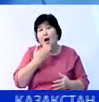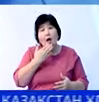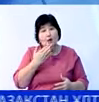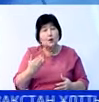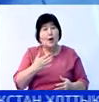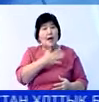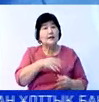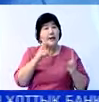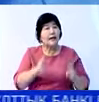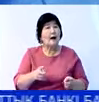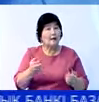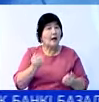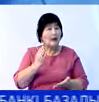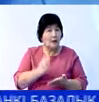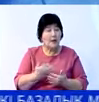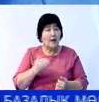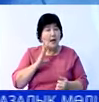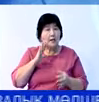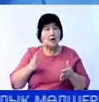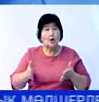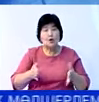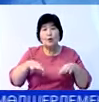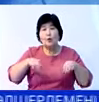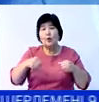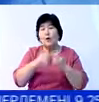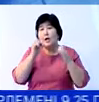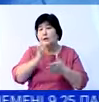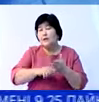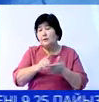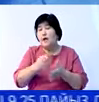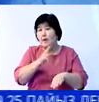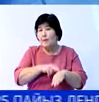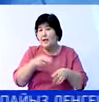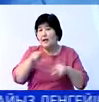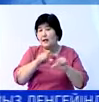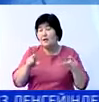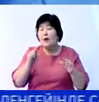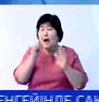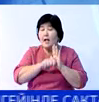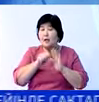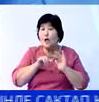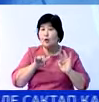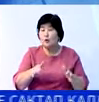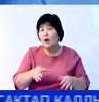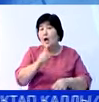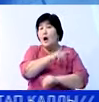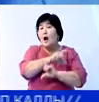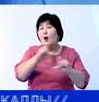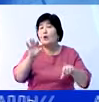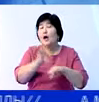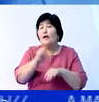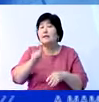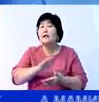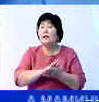соңғысынан жарақат алғандар бар. Қазіргі таңда жол көлік оқиғаларының себеп салдары полиция департаментімен анықталу үстінде. Ауруханадағы